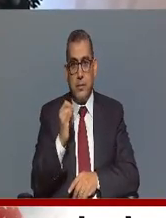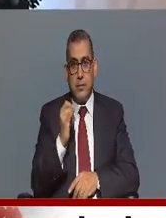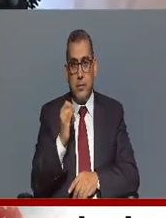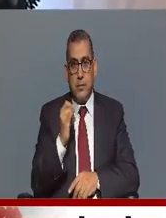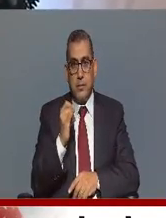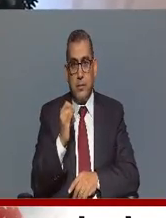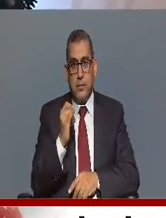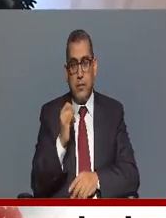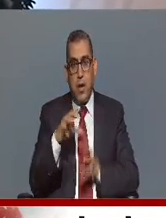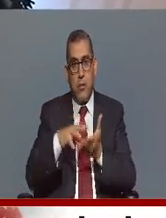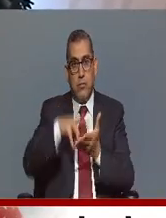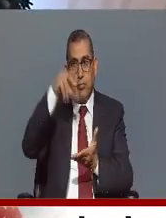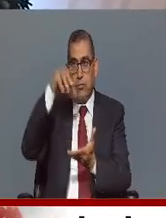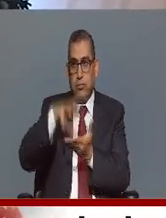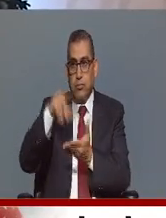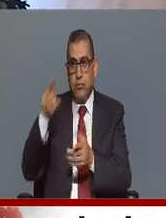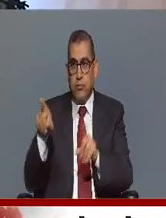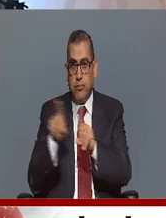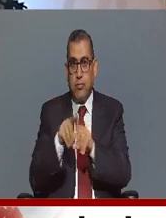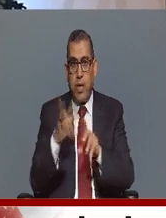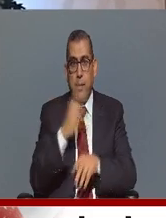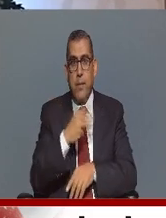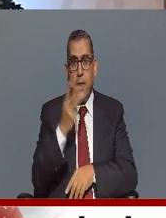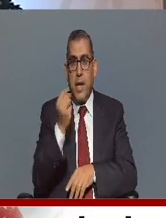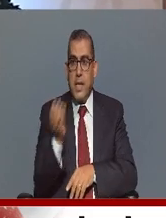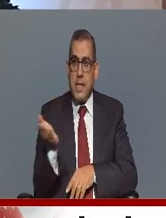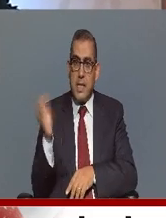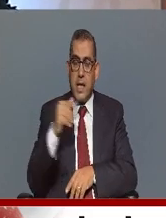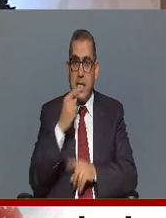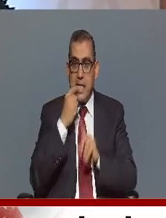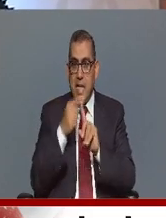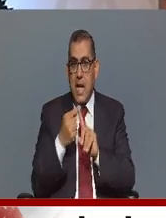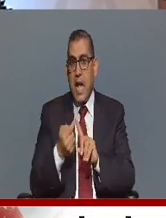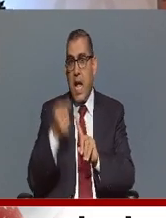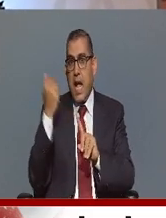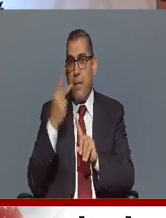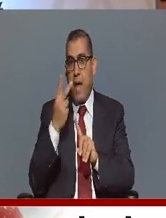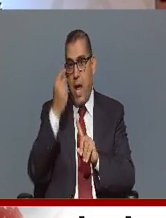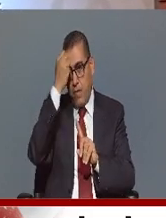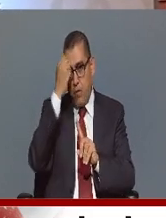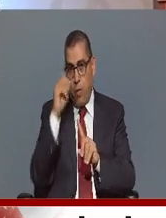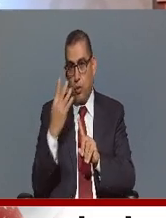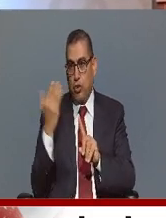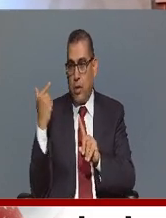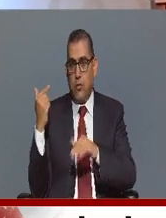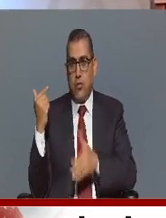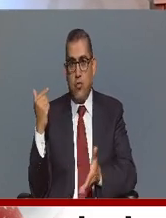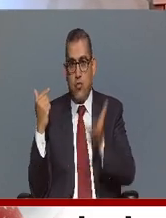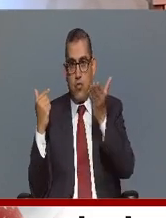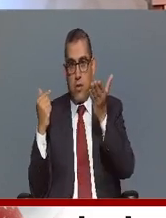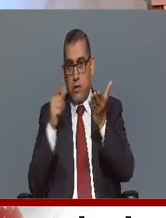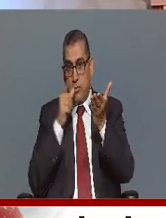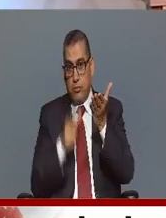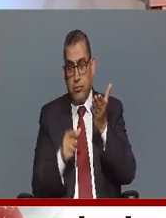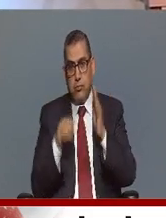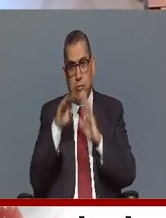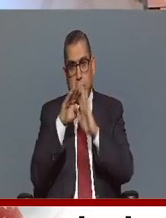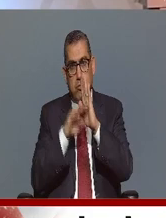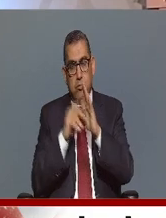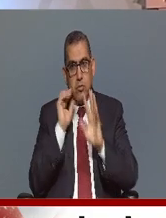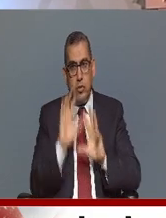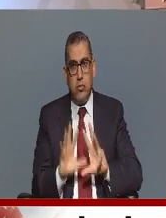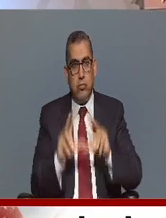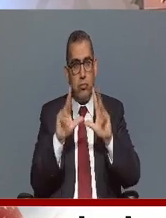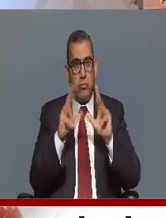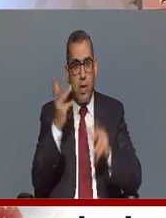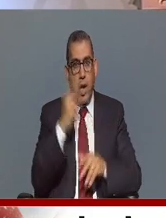قصر وبيت ثقافي بزيادة 30 قصر بمقارنة عام 2014. في إطار التطوير تم